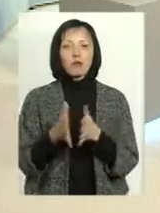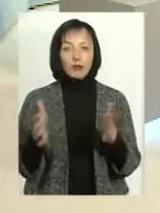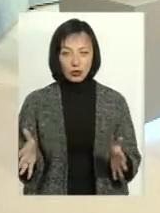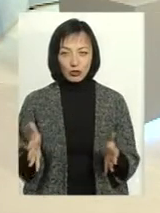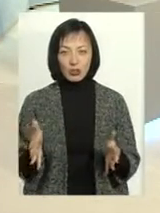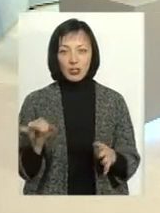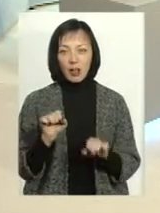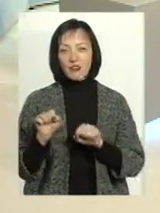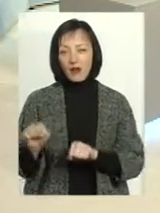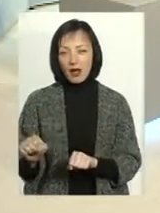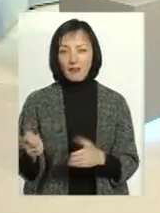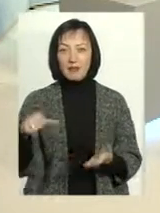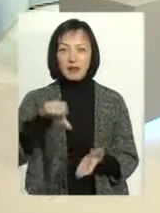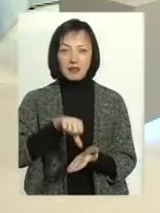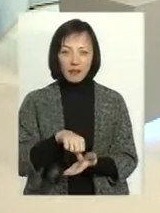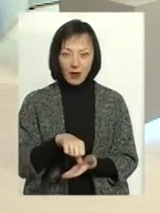зокрема, і адвокатів, які